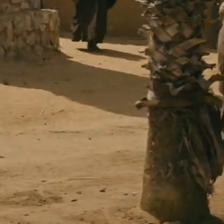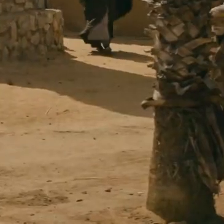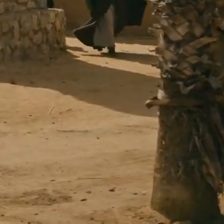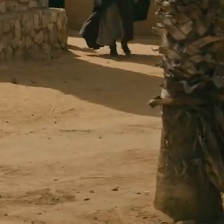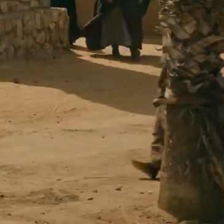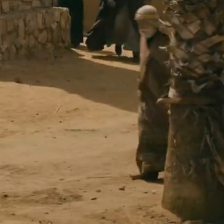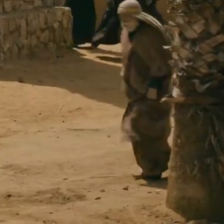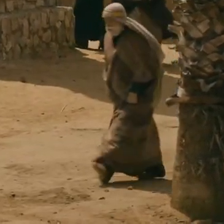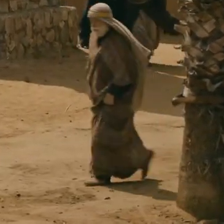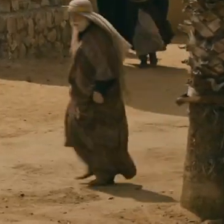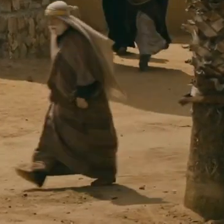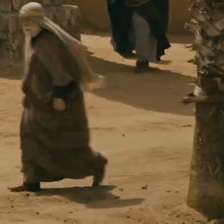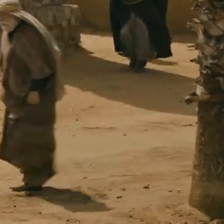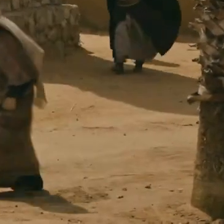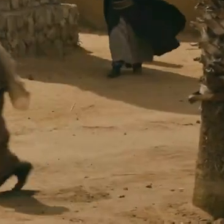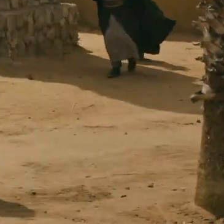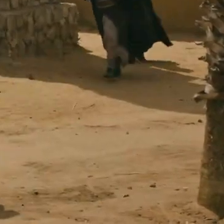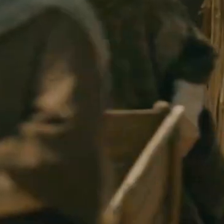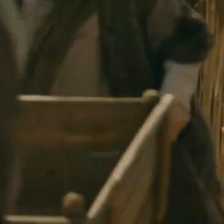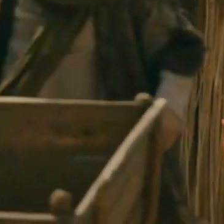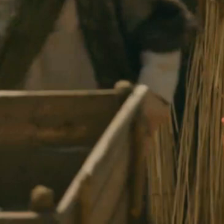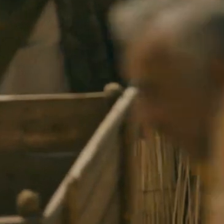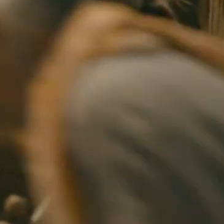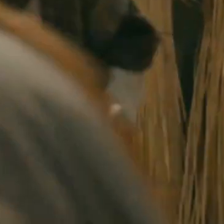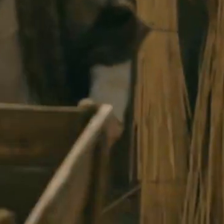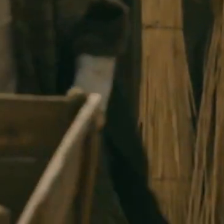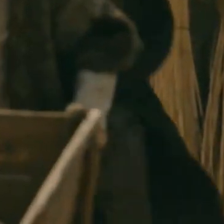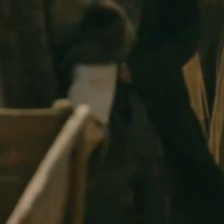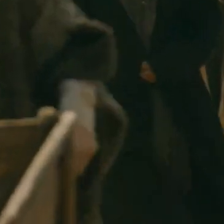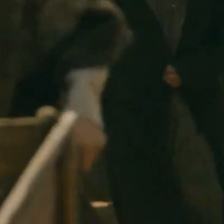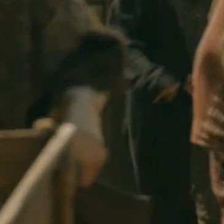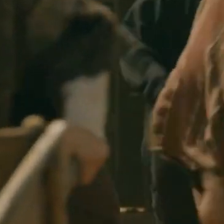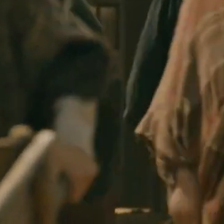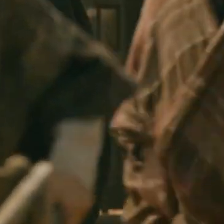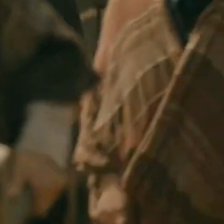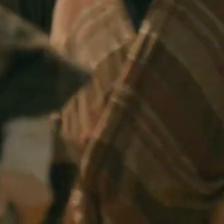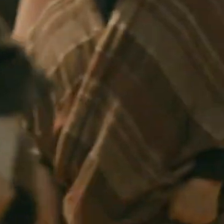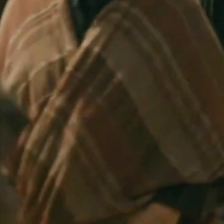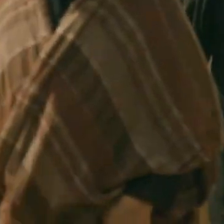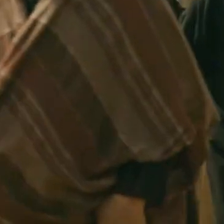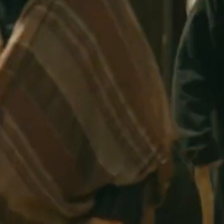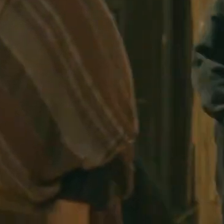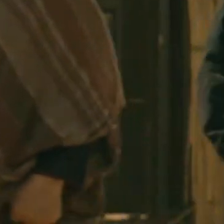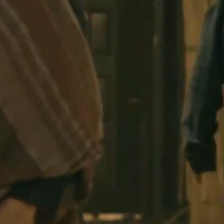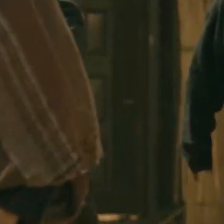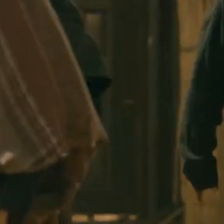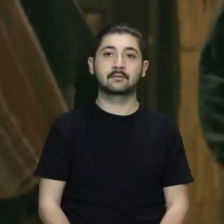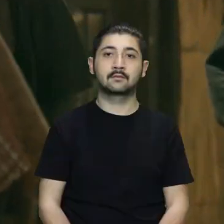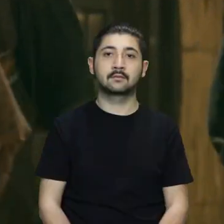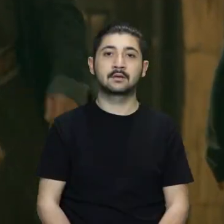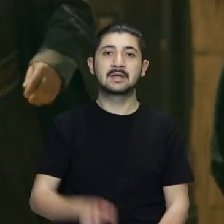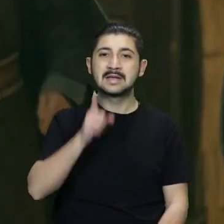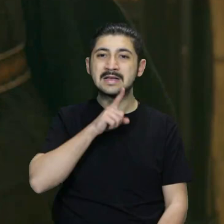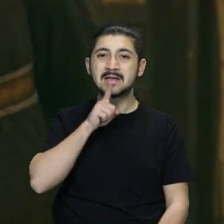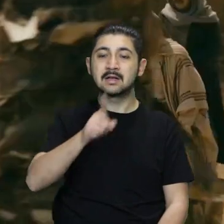meydanı. Ufak yüzlü, Arap kıyafetli genç bir adam bir el arabasında koştura koştura götürüyor. İngilizler